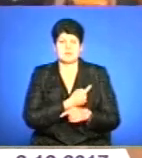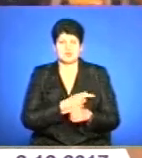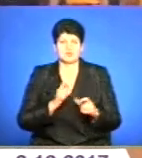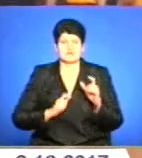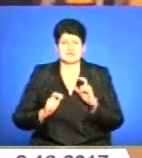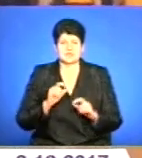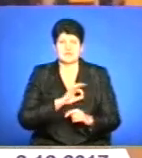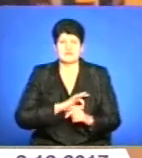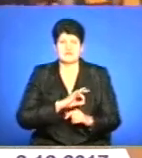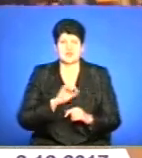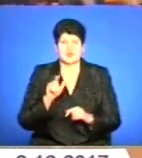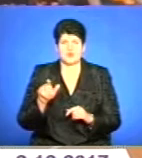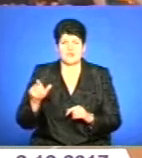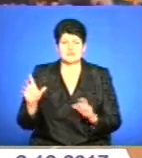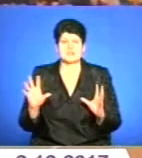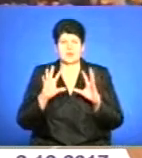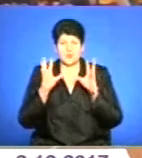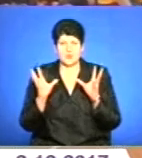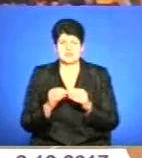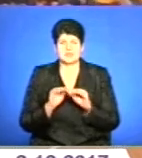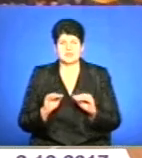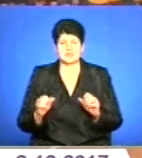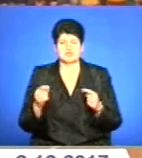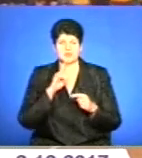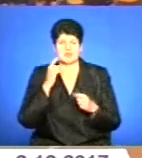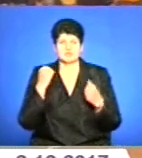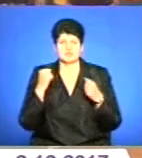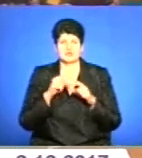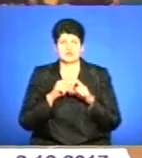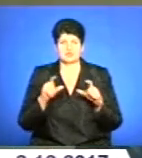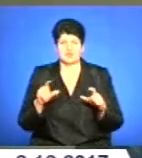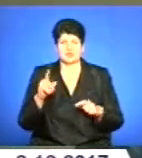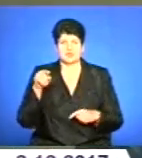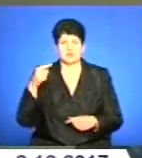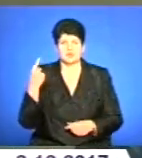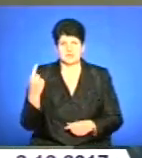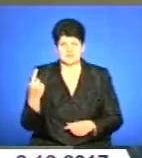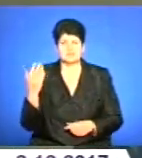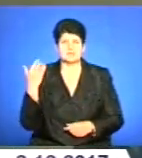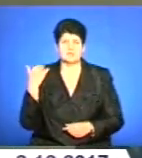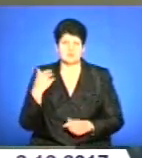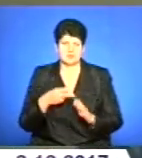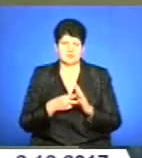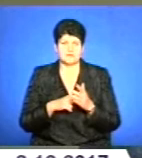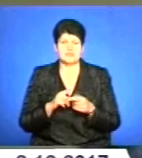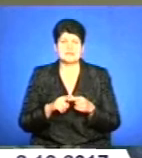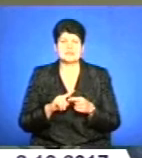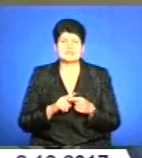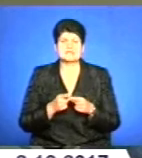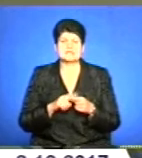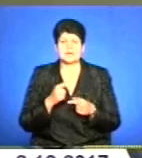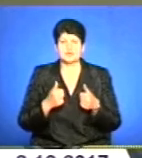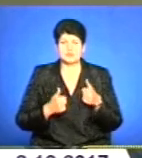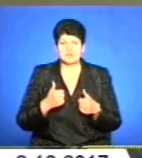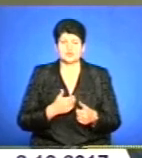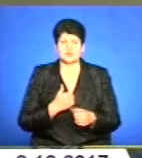вихованці Тернопільської комплексної дитячо-юнацької спортивної школи номер 1. Ми дуже давно планували цей турнір, ми хотіли його